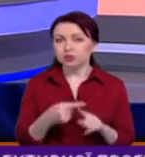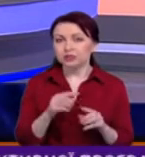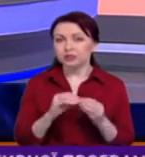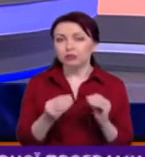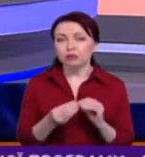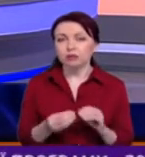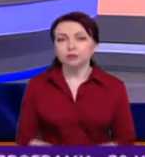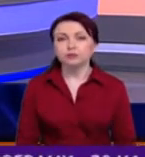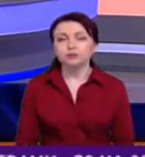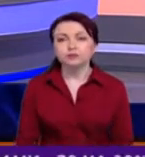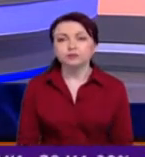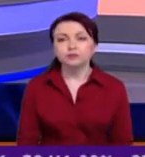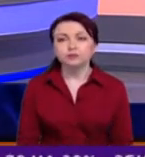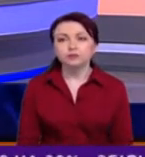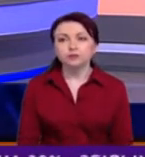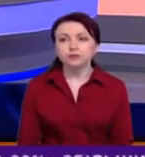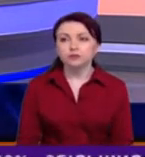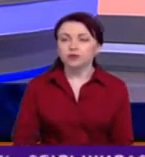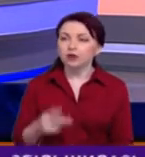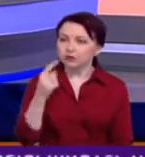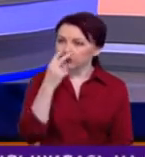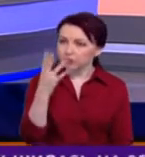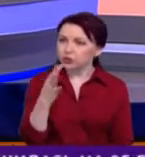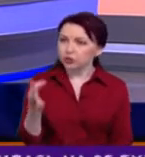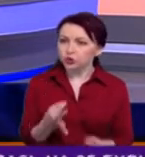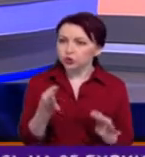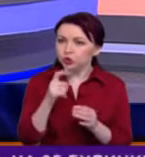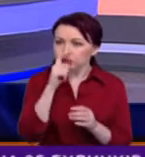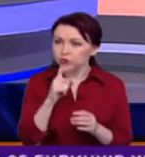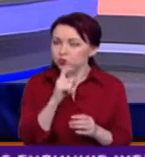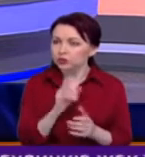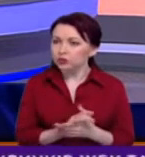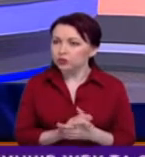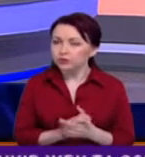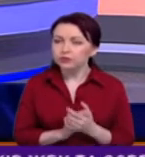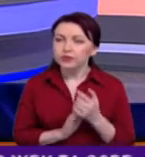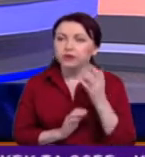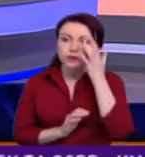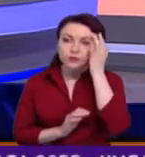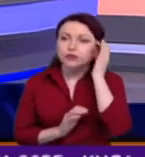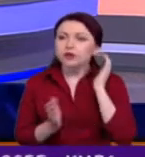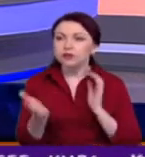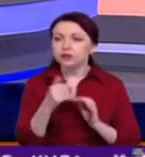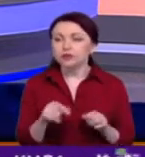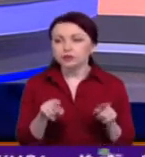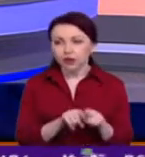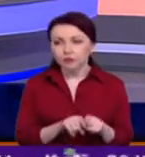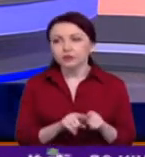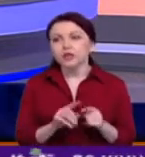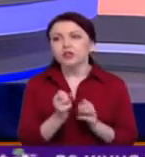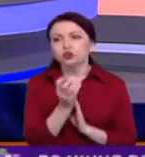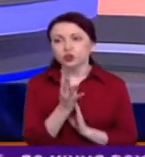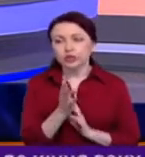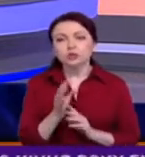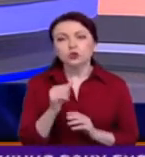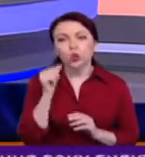проблеми. Отже, ви не бачите нічого, якби, незрозумілого від ставці Шевчука, як такого. Давайте так. Нас от з 2014